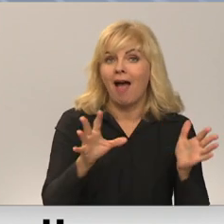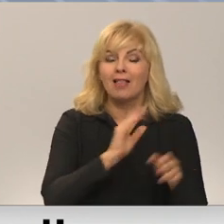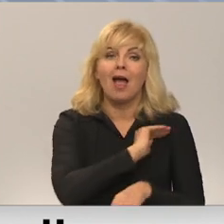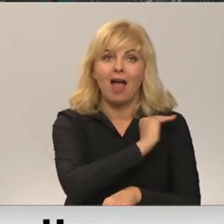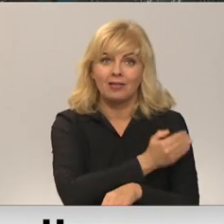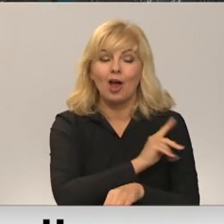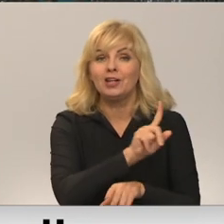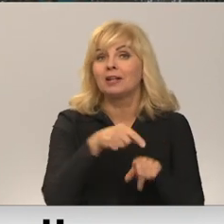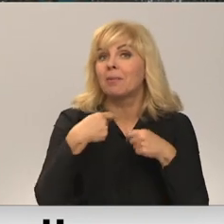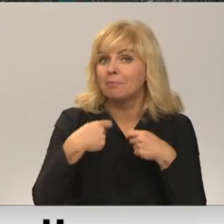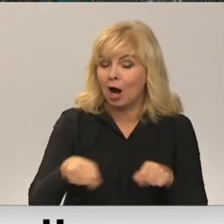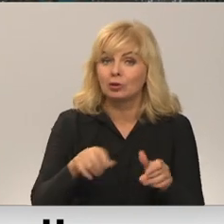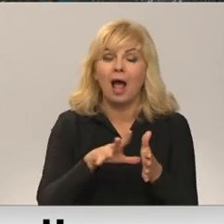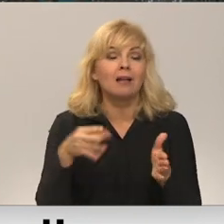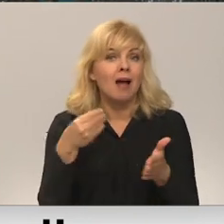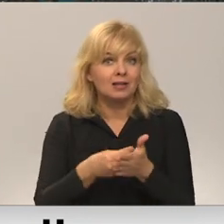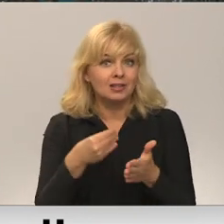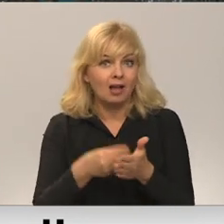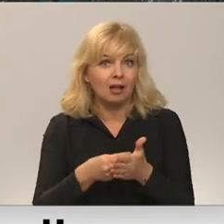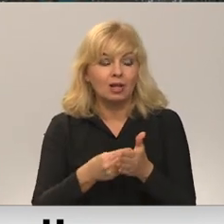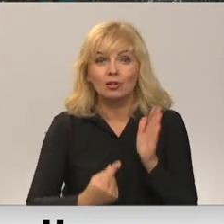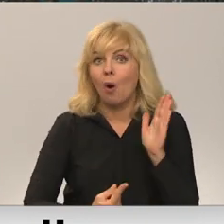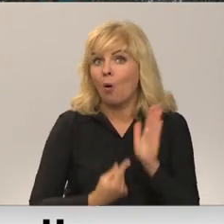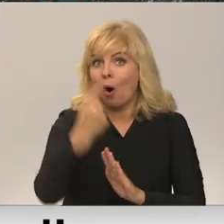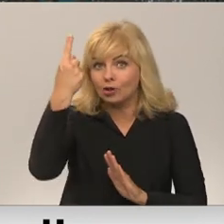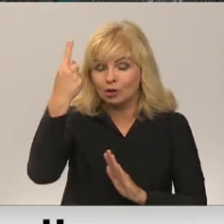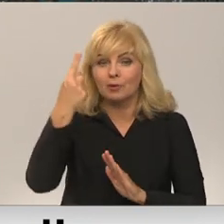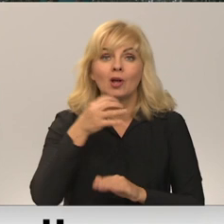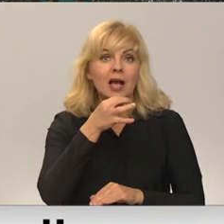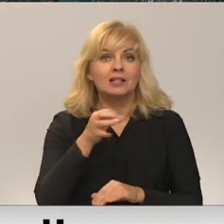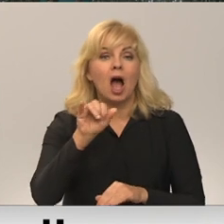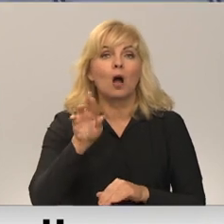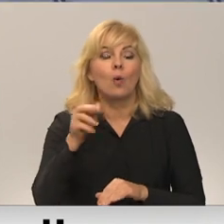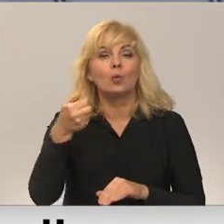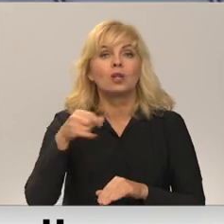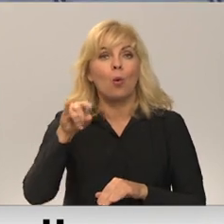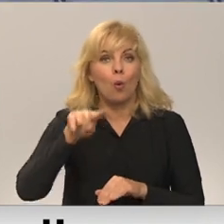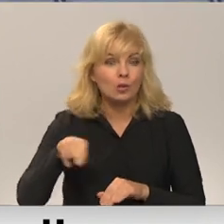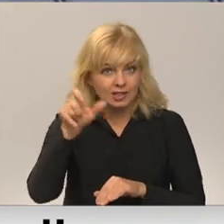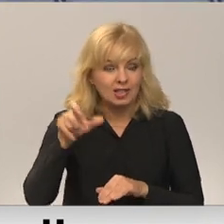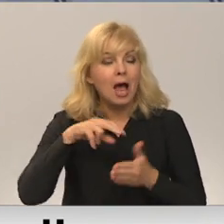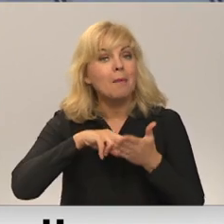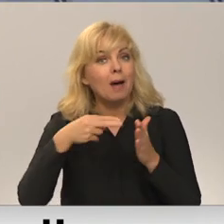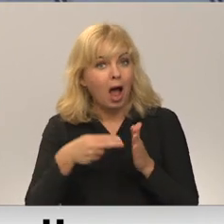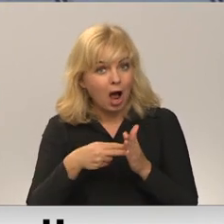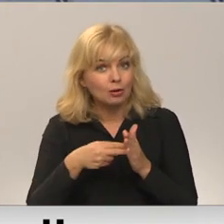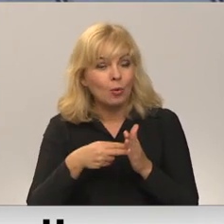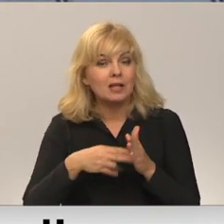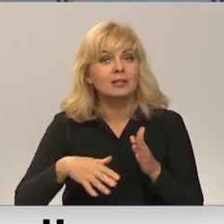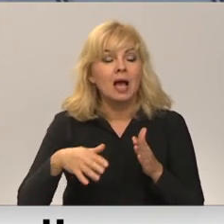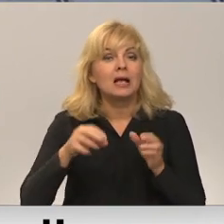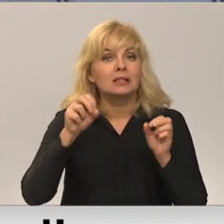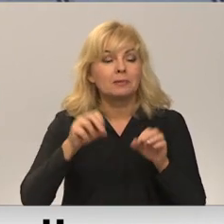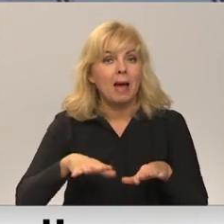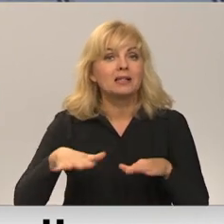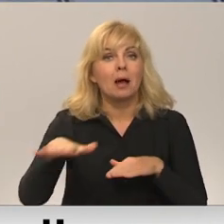tiek pārdota. Elektrības cenas šobrīd lido kosmosā, tā tēlaini saka Ingus Veckāgans, tāpēc viņš plāno, ka parks atmaksāsies